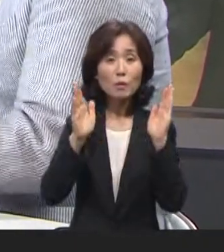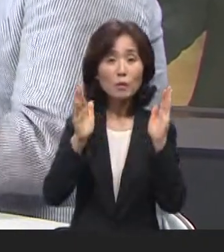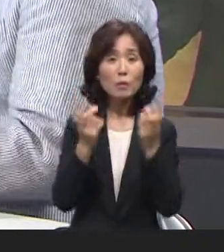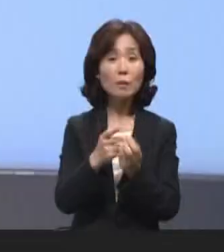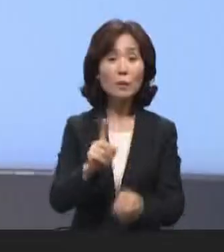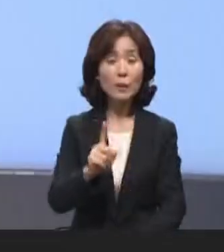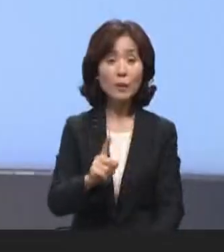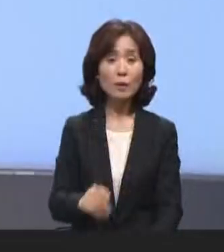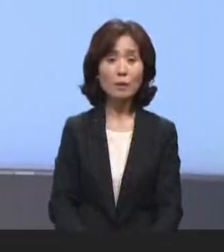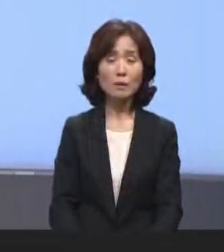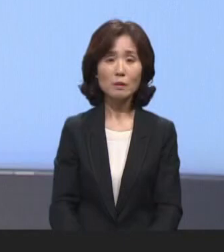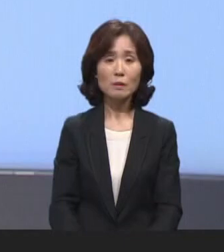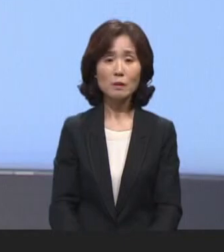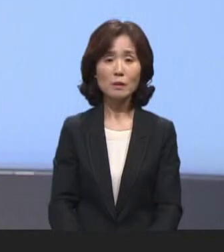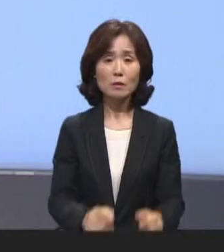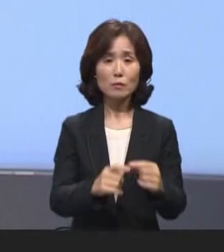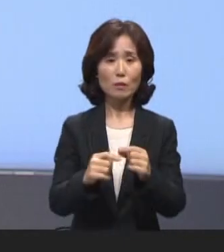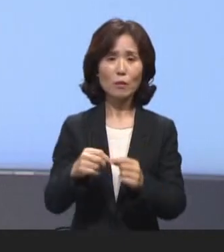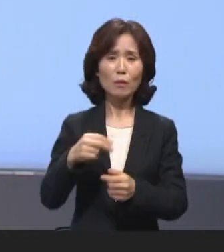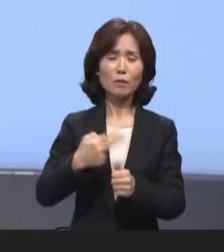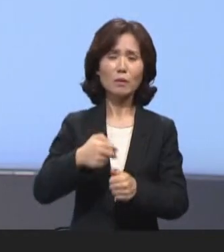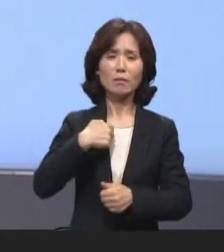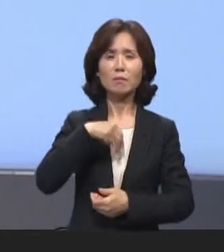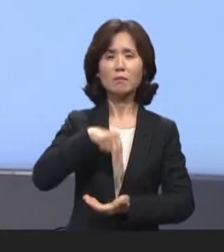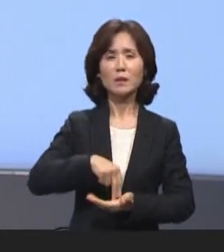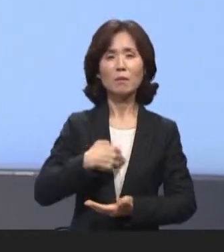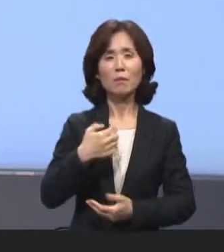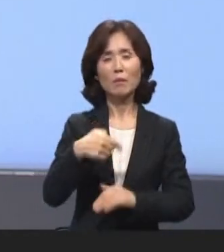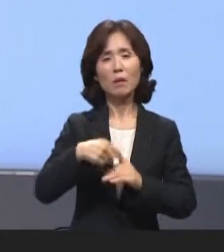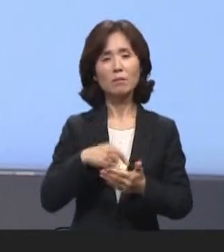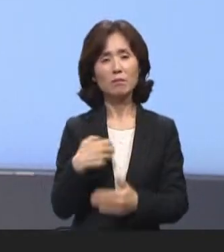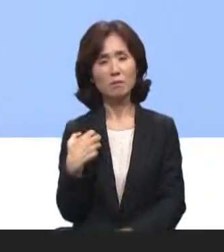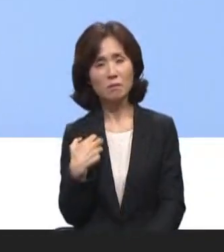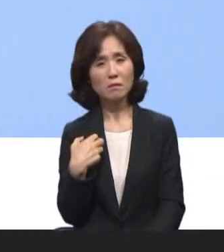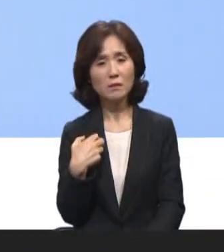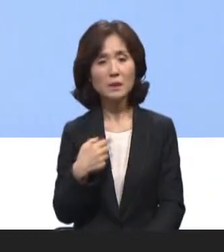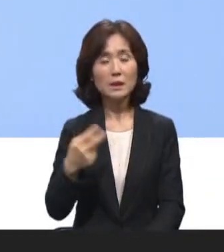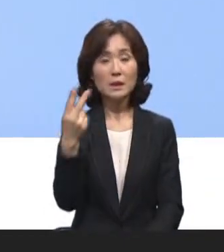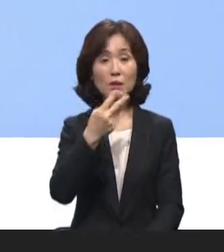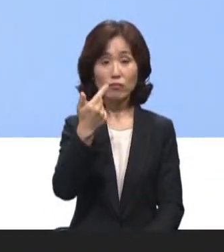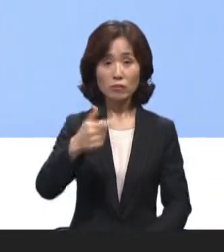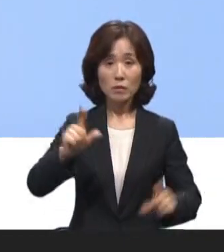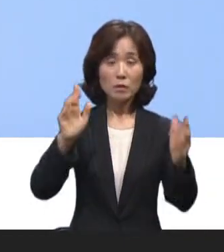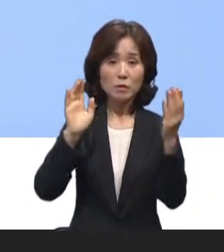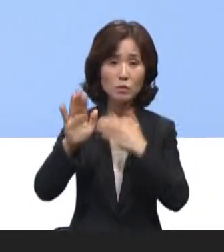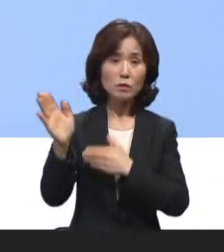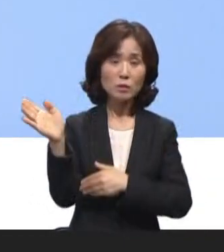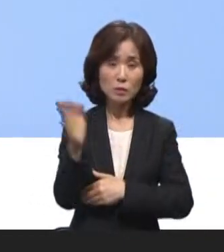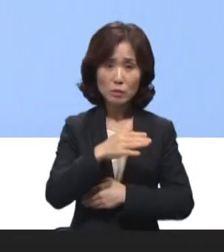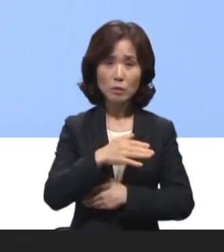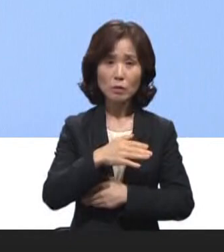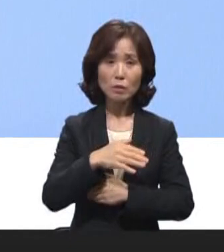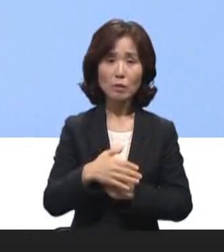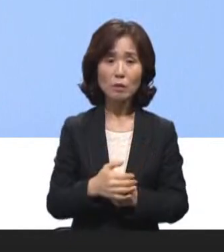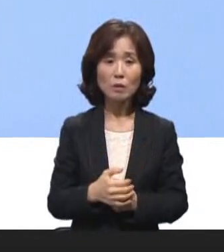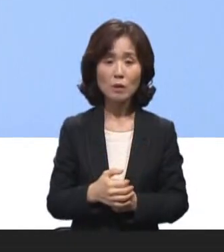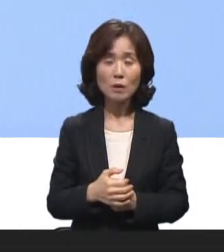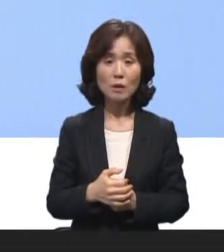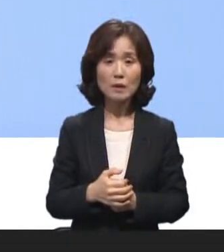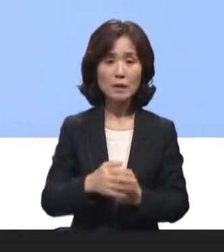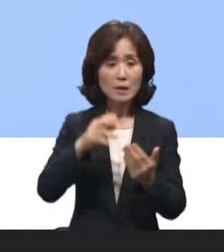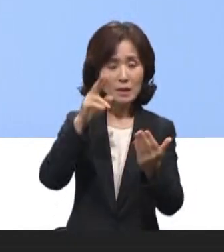그다음 마음 말씀을 들으니까 국어 기사인 저는 좀 마음이 좀 무거워 진 하는데요 2006년 이후부터 p4 국제 학업 성취도 평가 해서